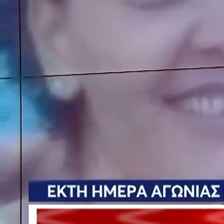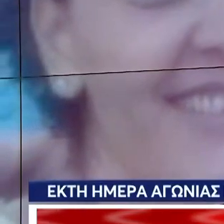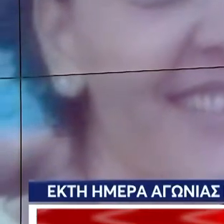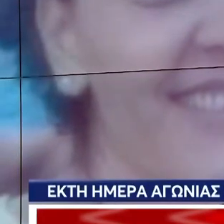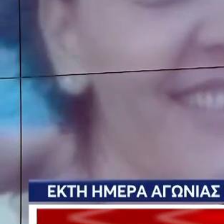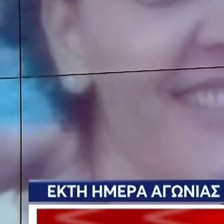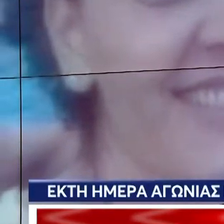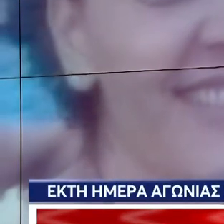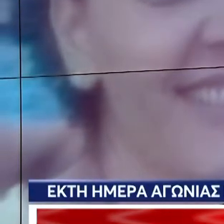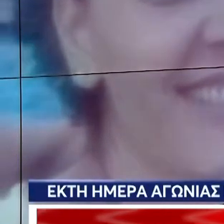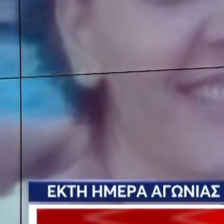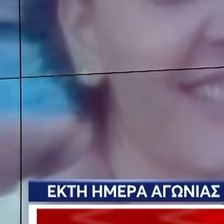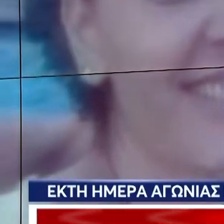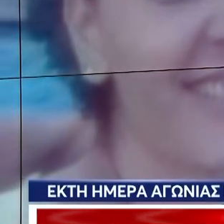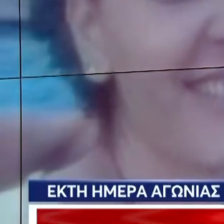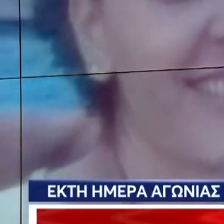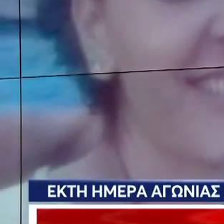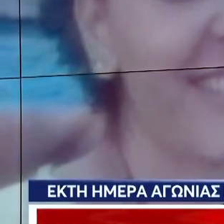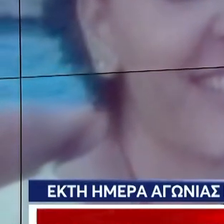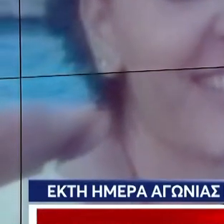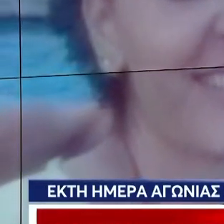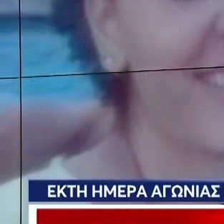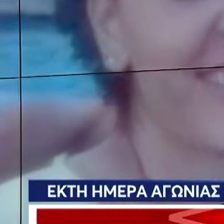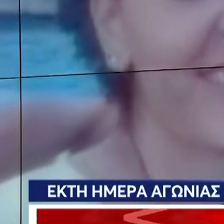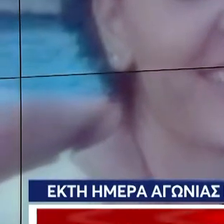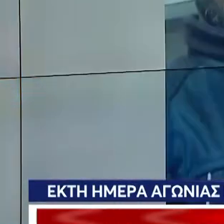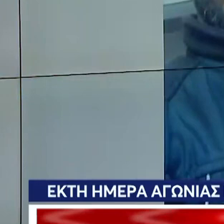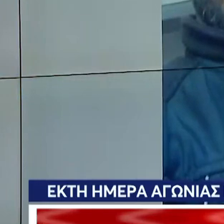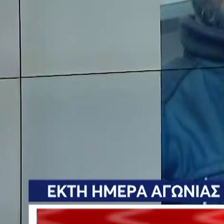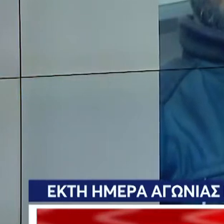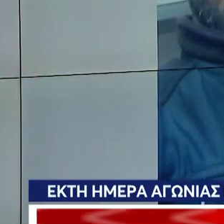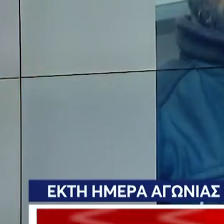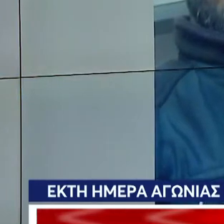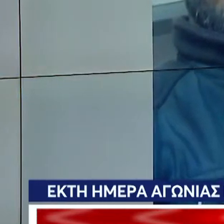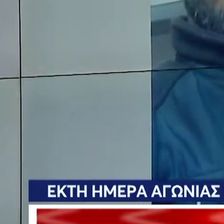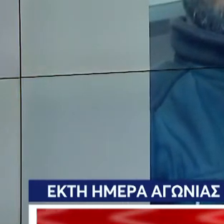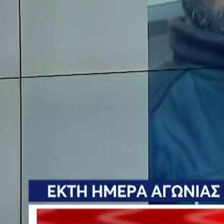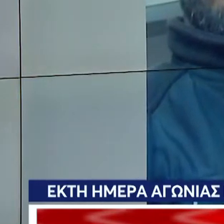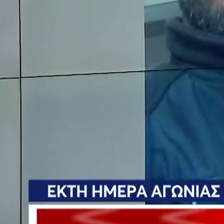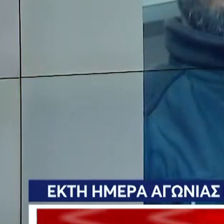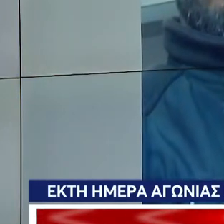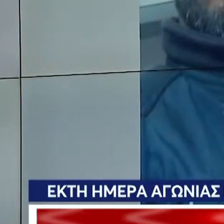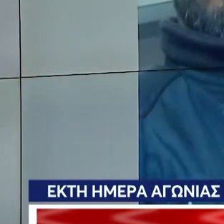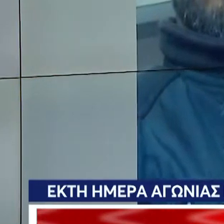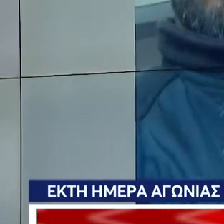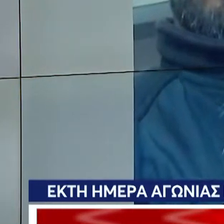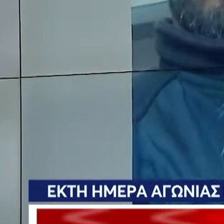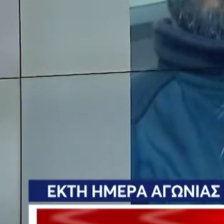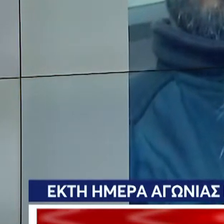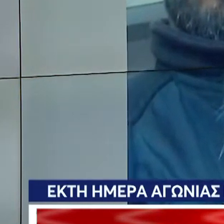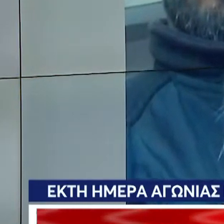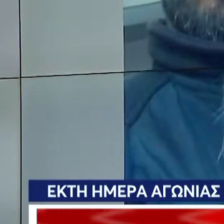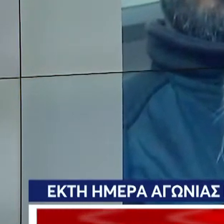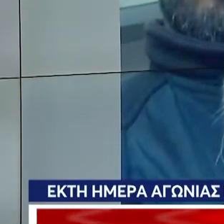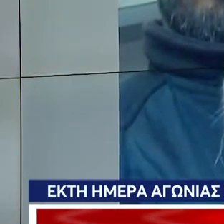το απέσπασε την ομολογία. Αυτό το έκανε το Τμήμα Ασφάλειας Καλαμαριάς και το Τμήμα για τις